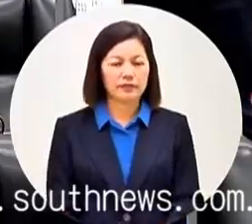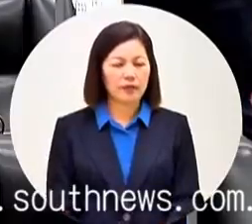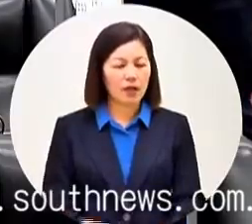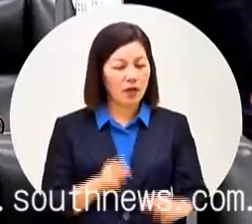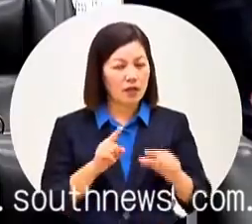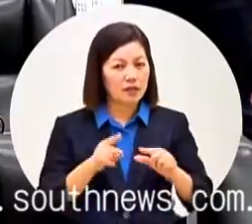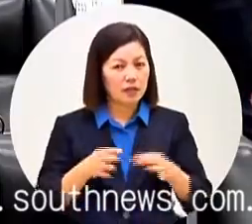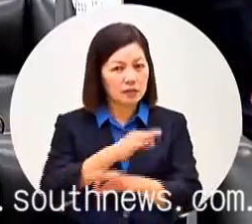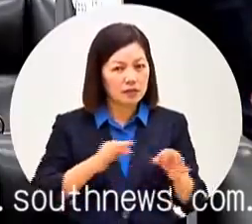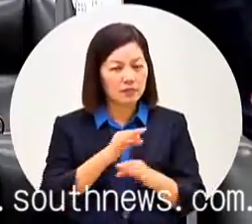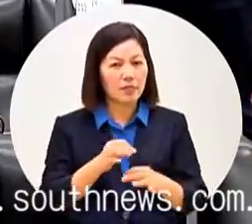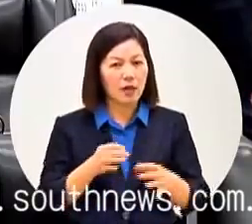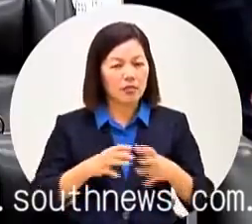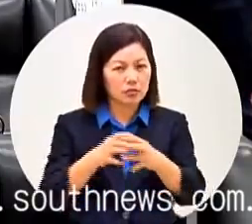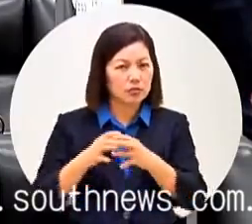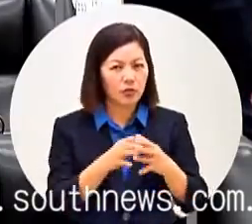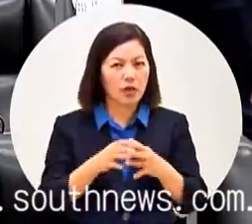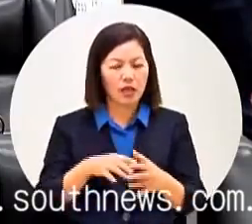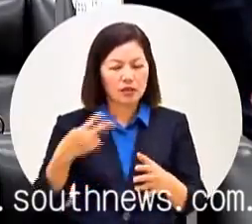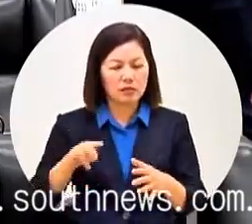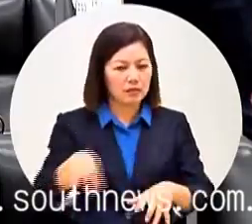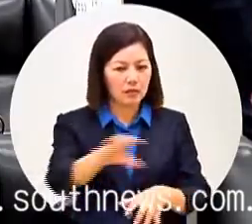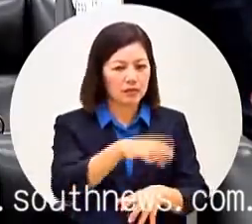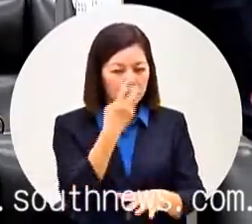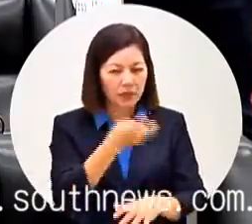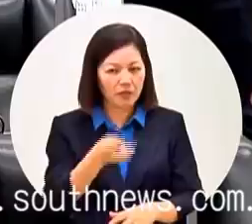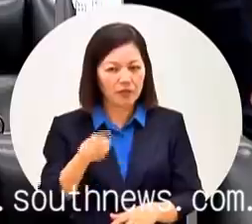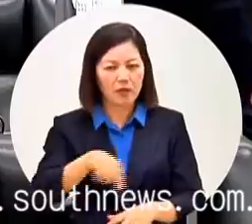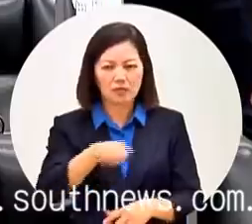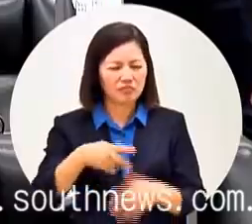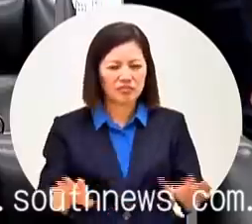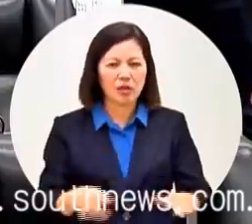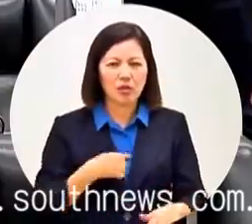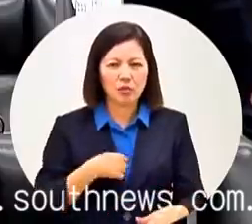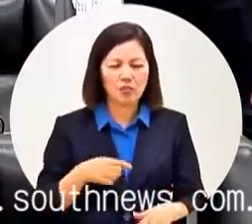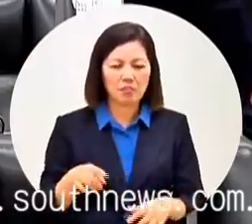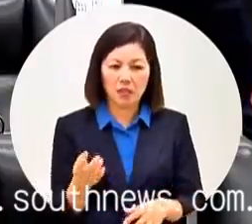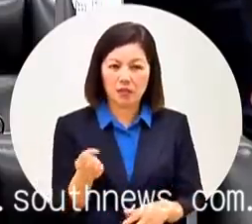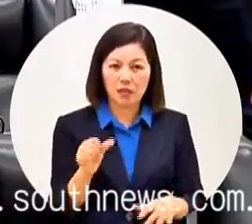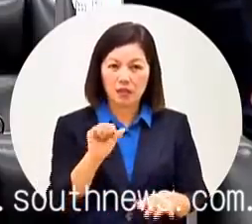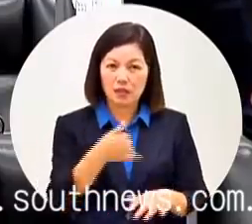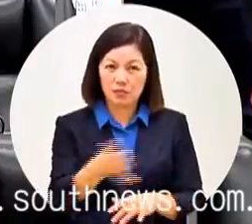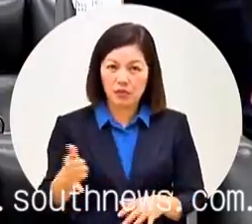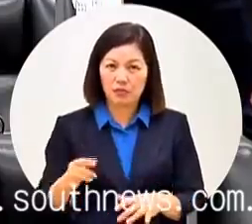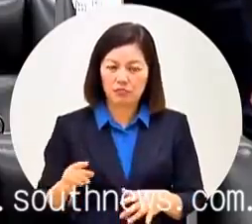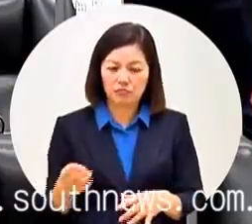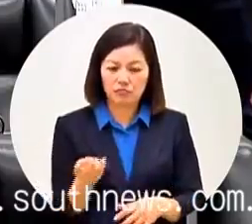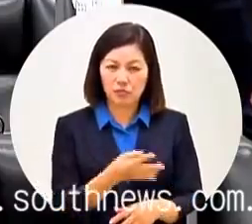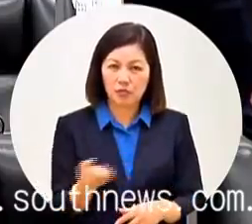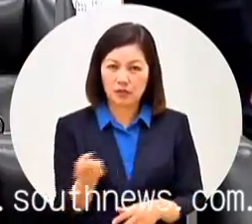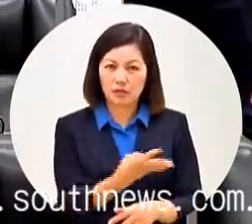中经贸团似乎已经沦为统战团。几个议员联合要对我们的韩市长提